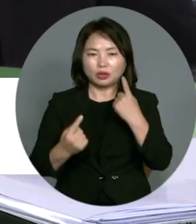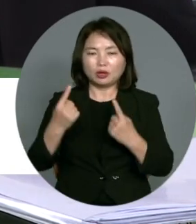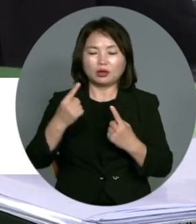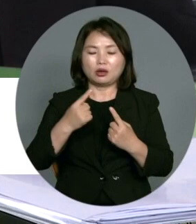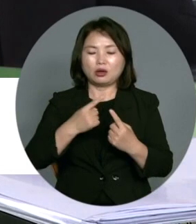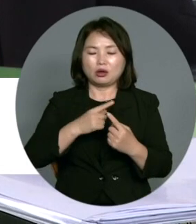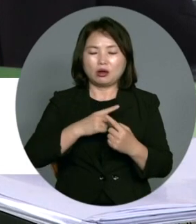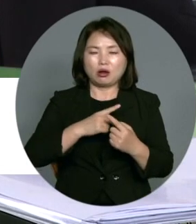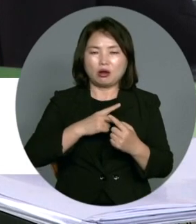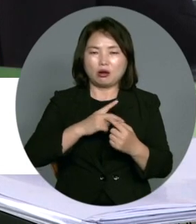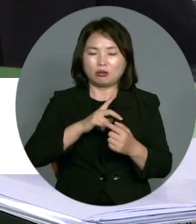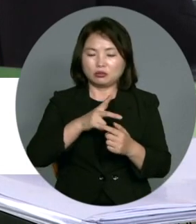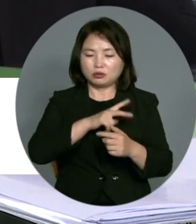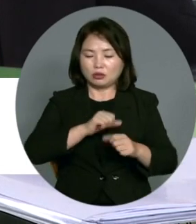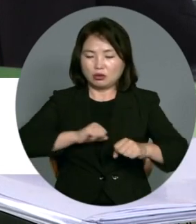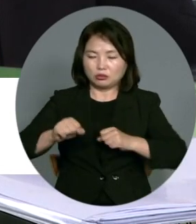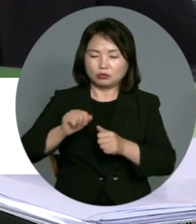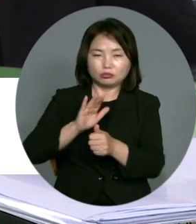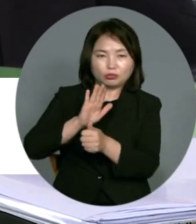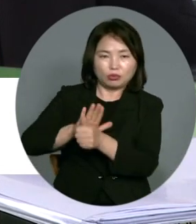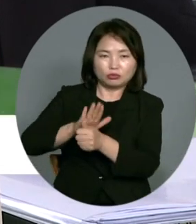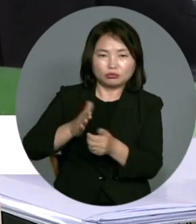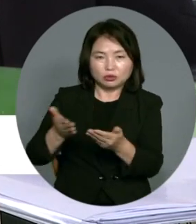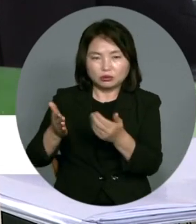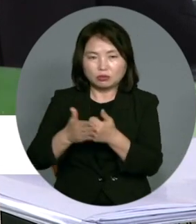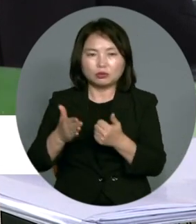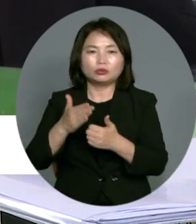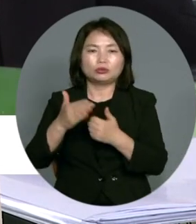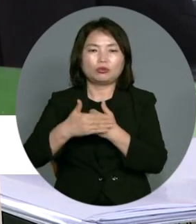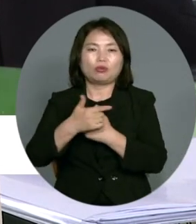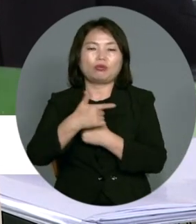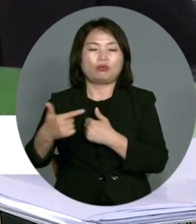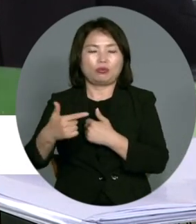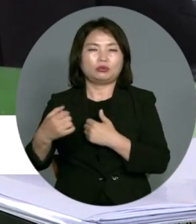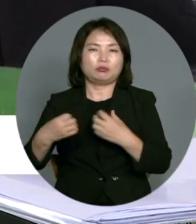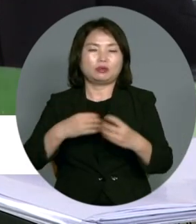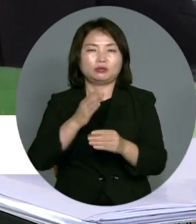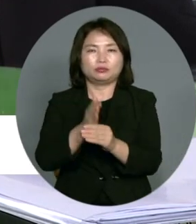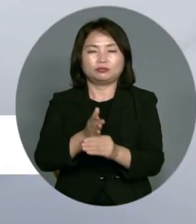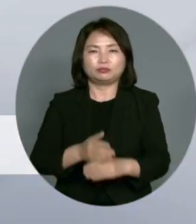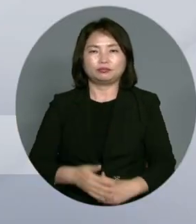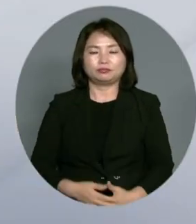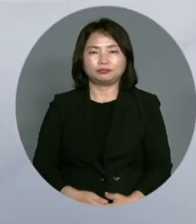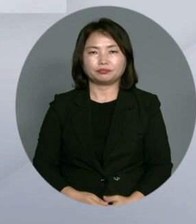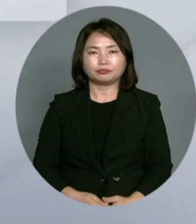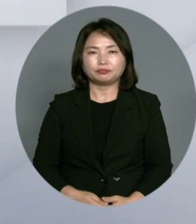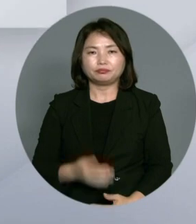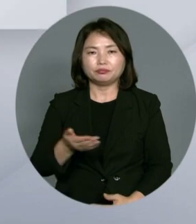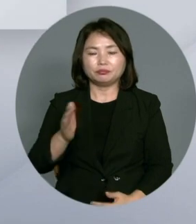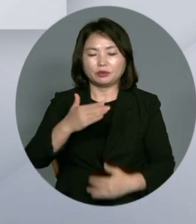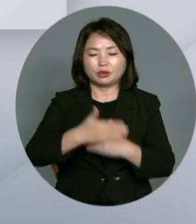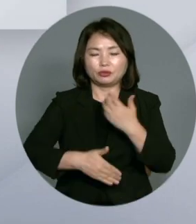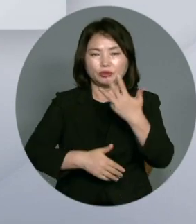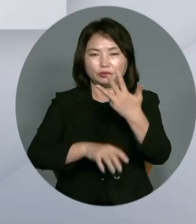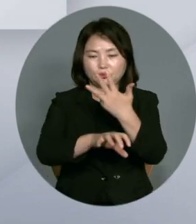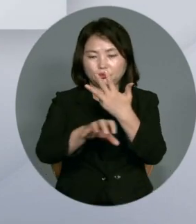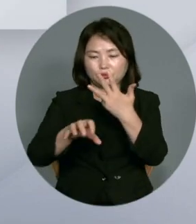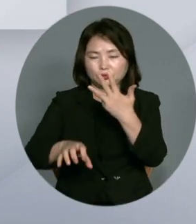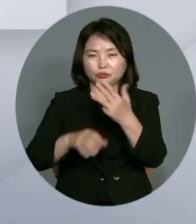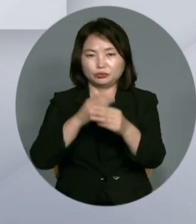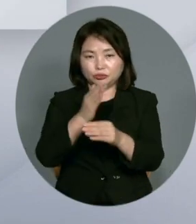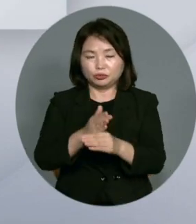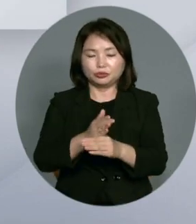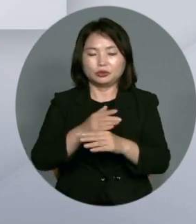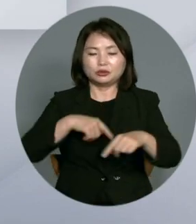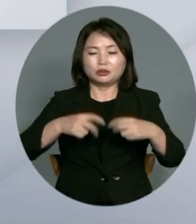보다는 의정 활동을 하시는데 있어서 큰 도움이 된다고 많이 때 말씀하고 있습니다 그러나 대구 8개 기초 후회중